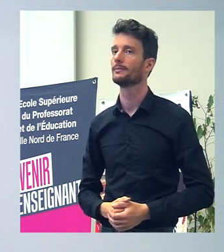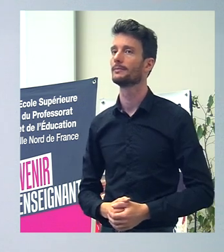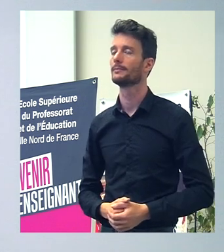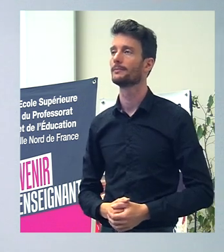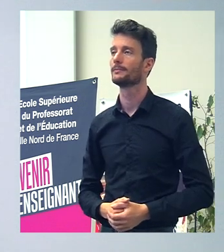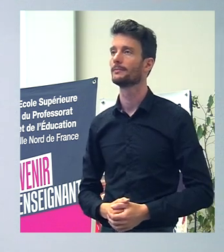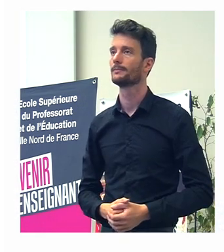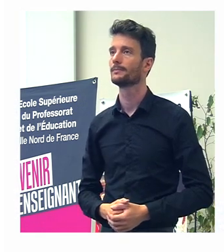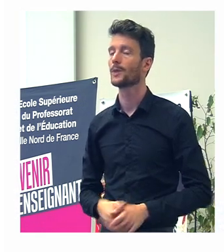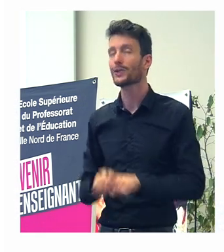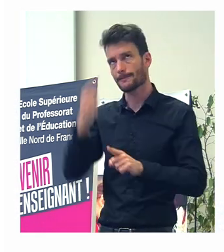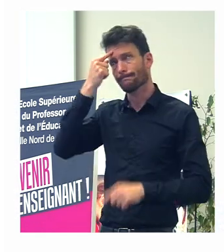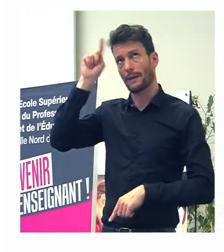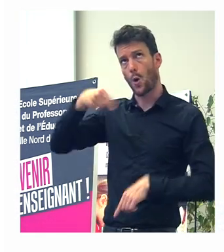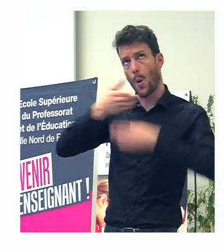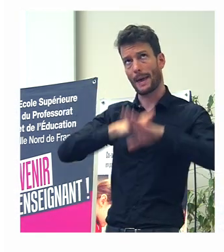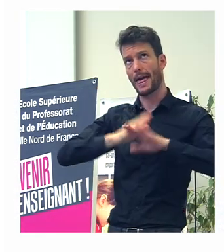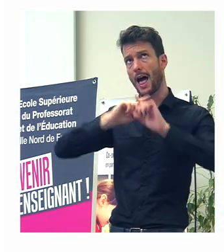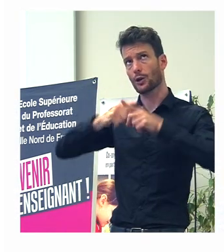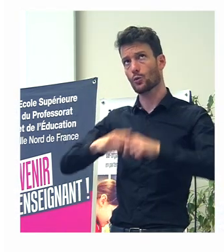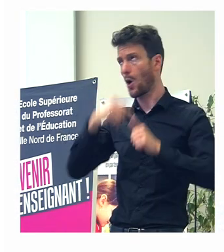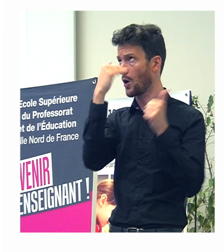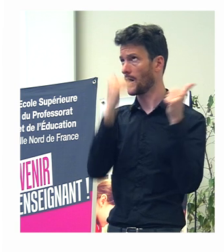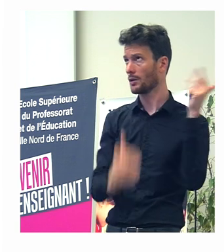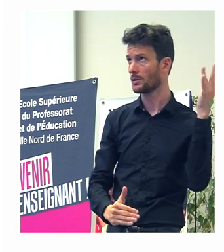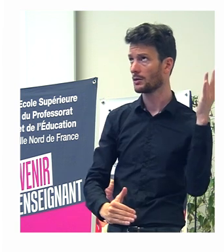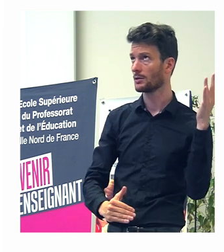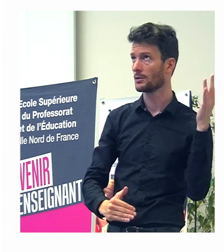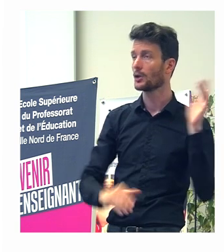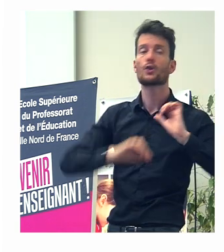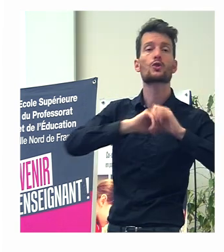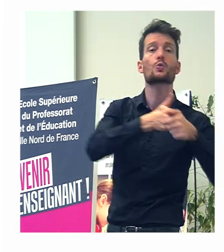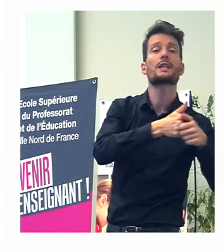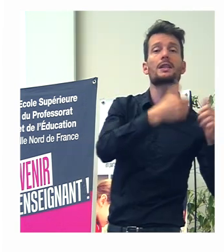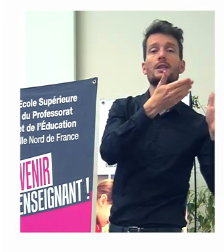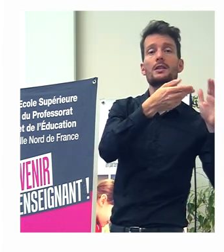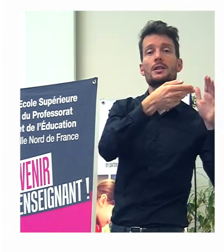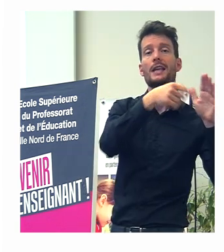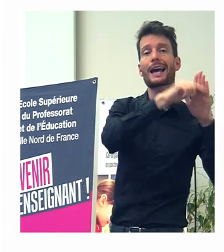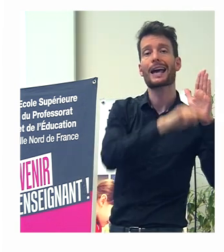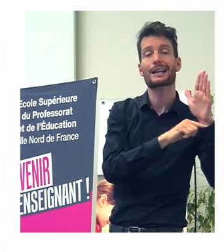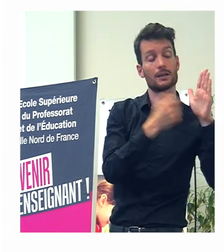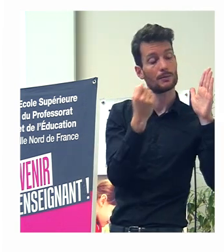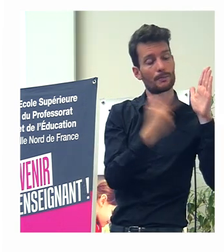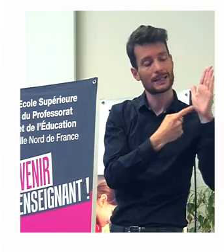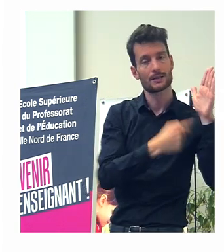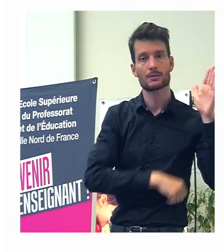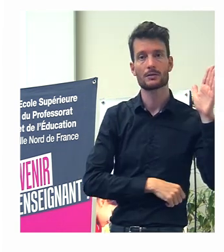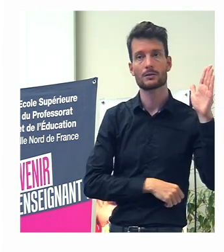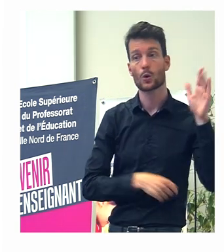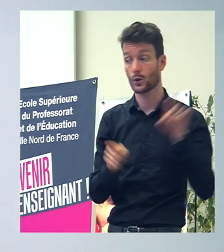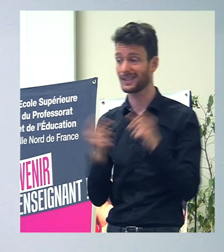Il faut prévoir un argumentaire, donc les arguments en faveur de la norme, en faveur de la règle d'action, et